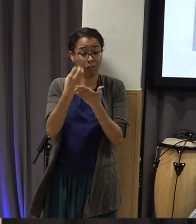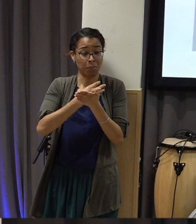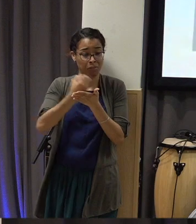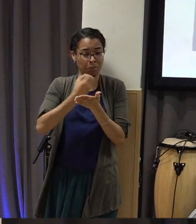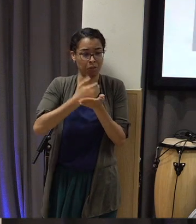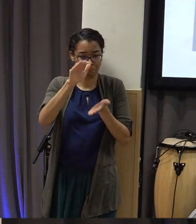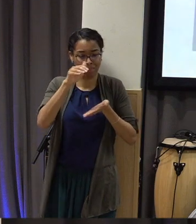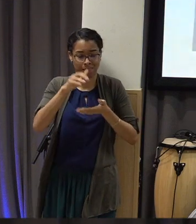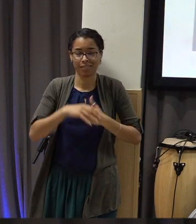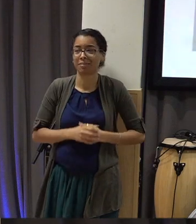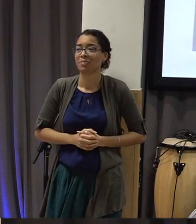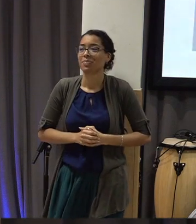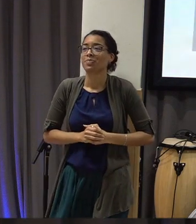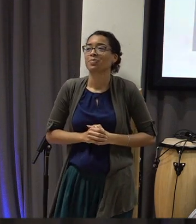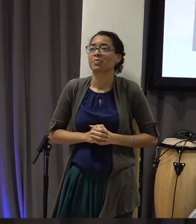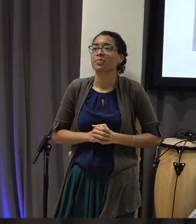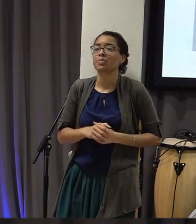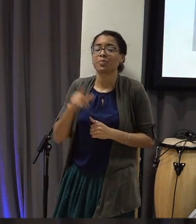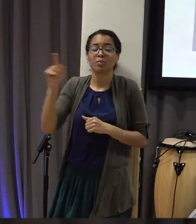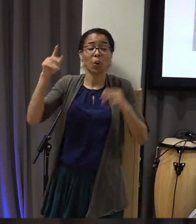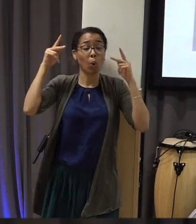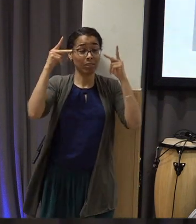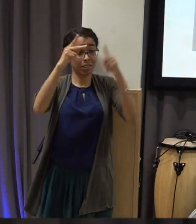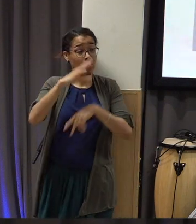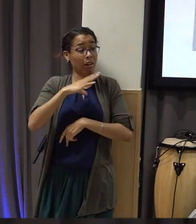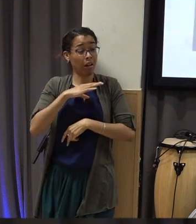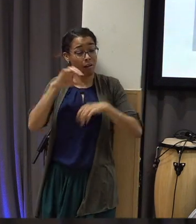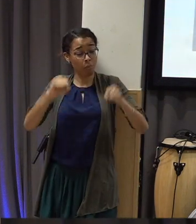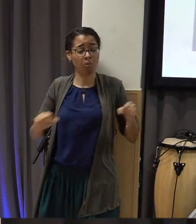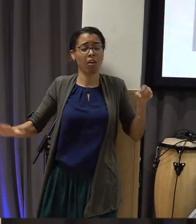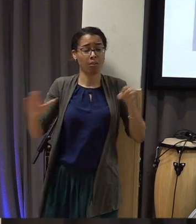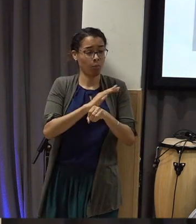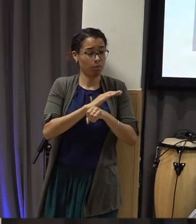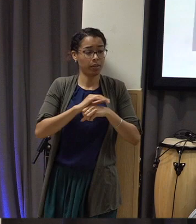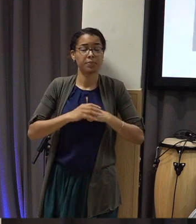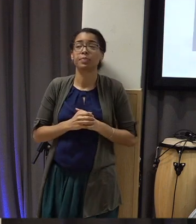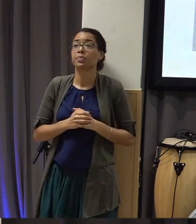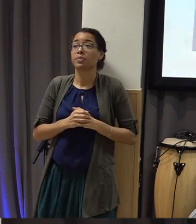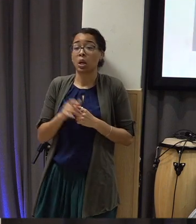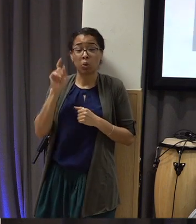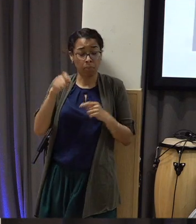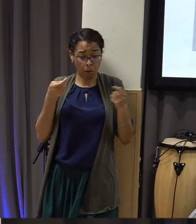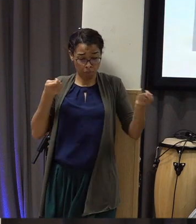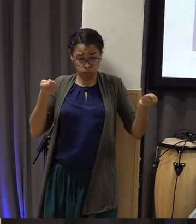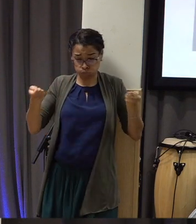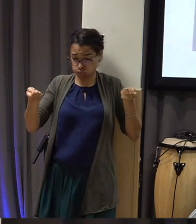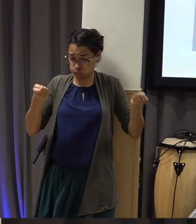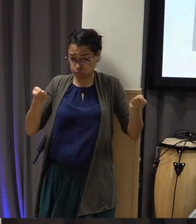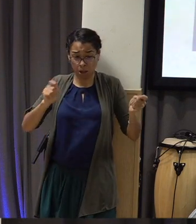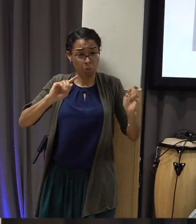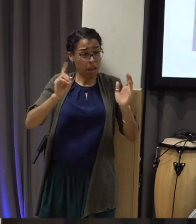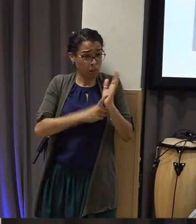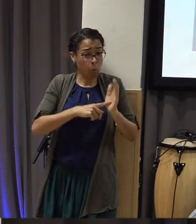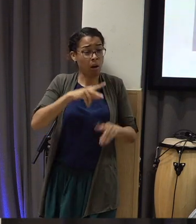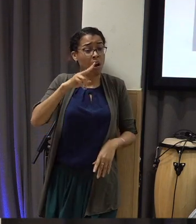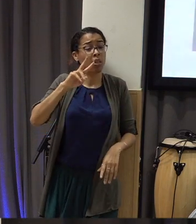Autrement dit, César avait le pouvoir absolu, César avait la domination, il avait le droit de vie et de